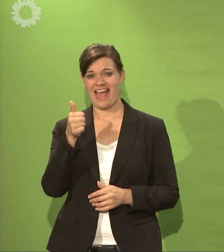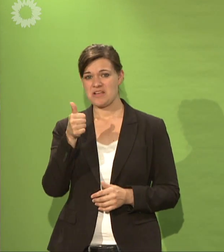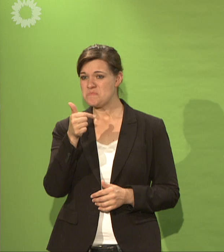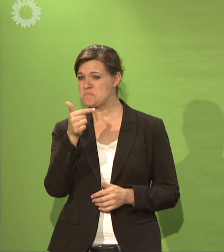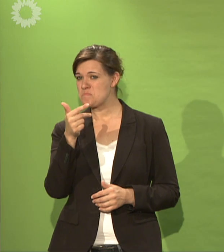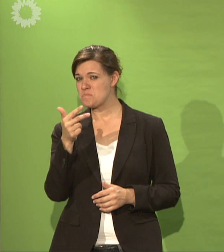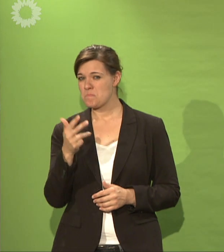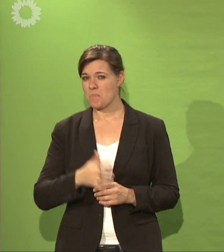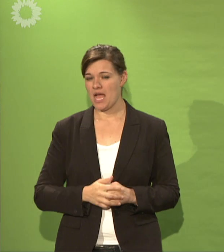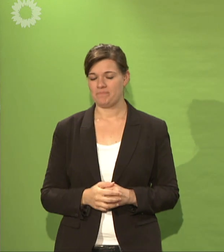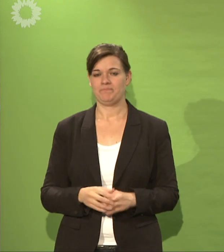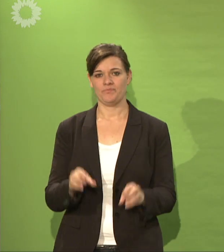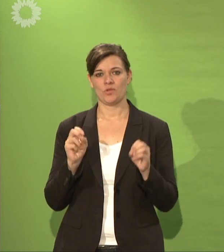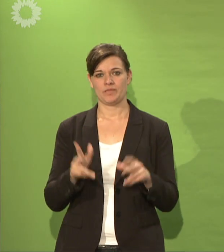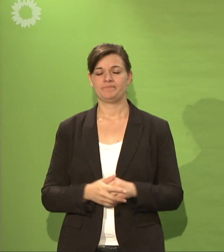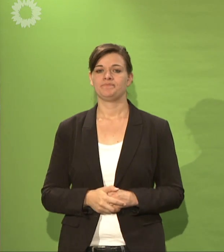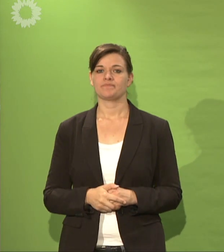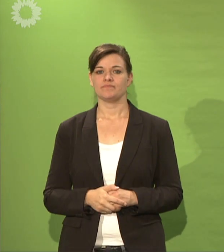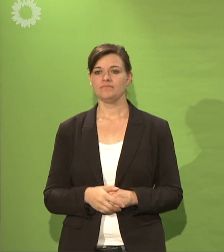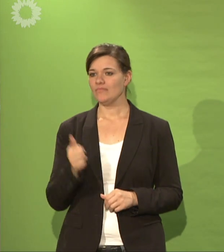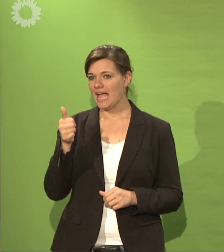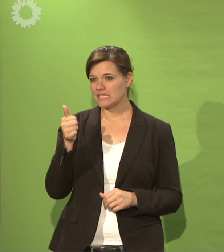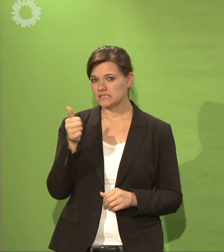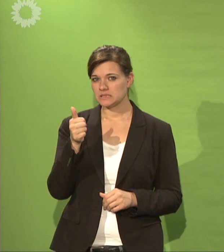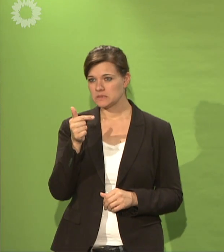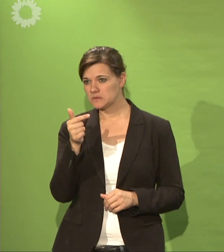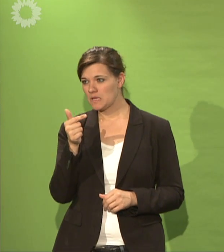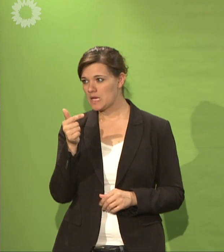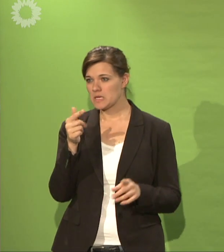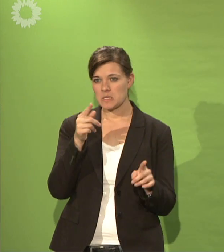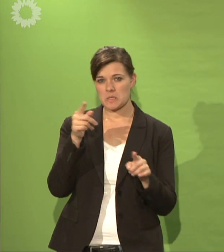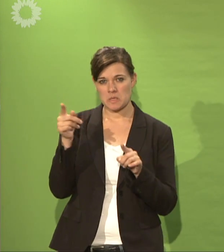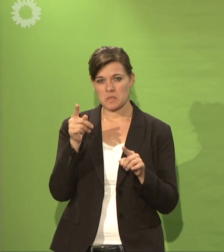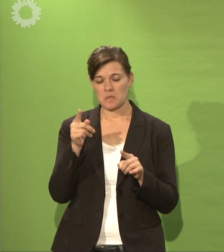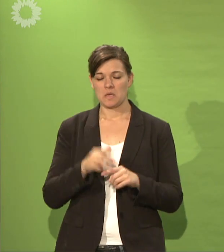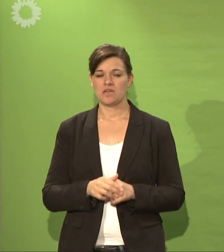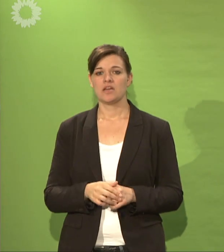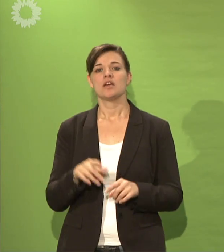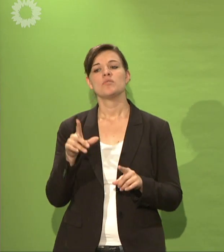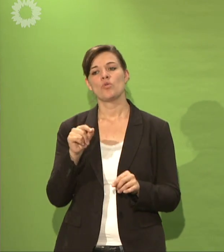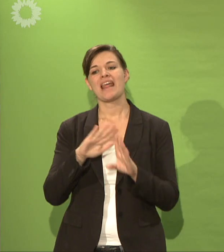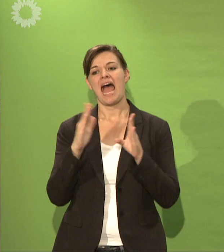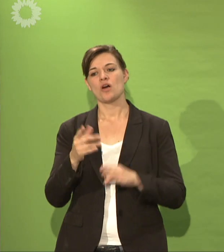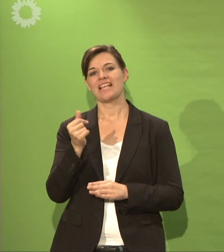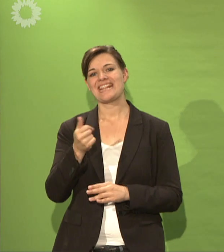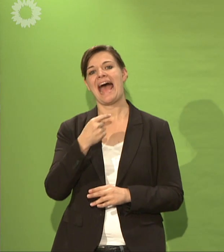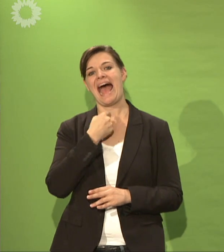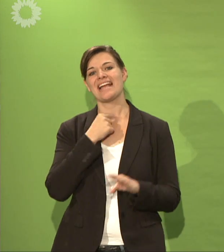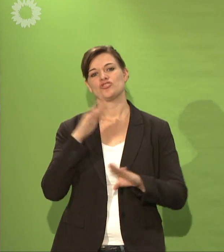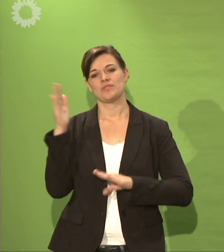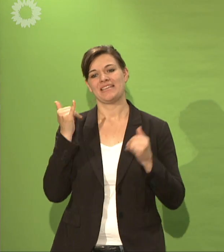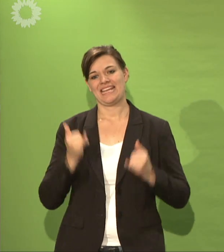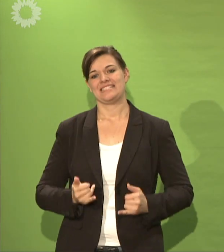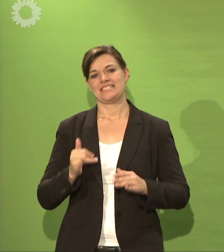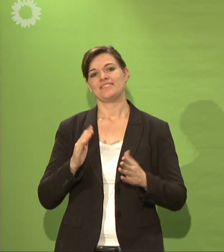Einzelne? Okay. Ja, eine ist hier sichtbar. Okay, damit ist der Haushalt einstimmig verabschiedet,